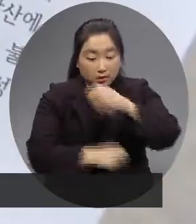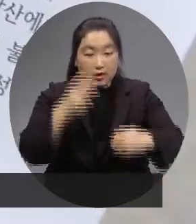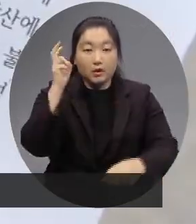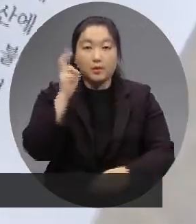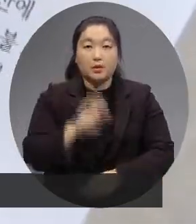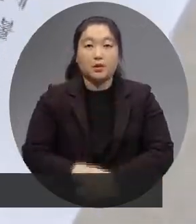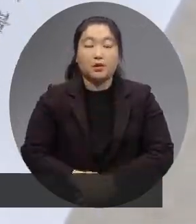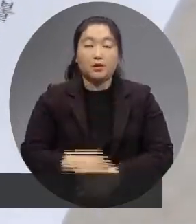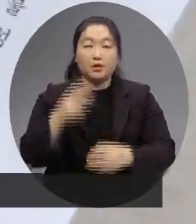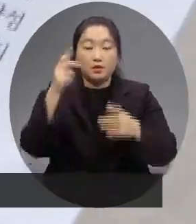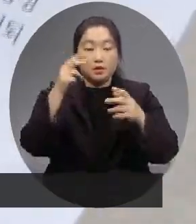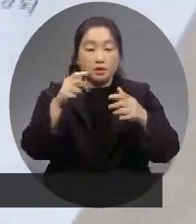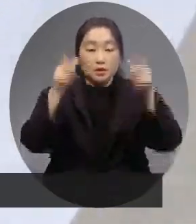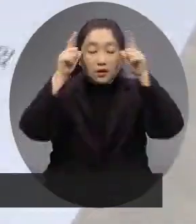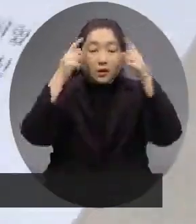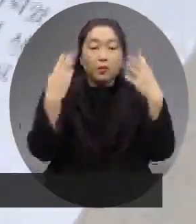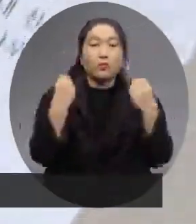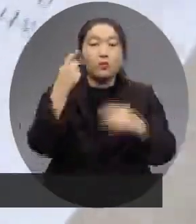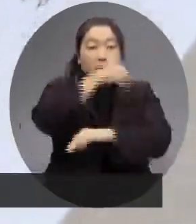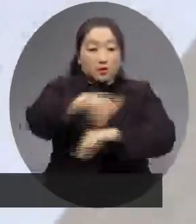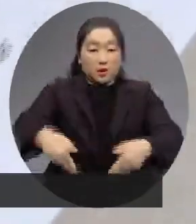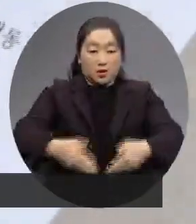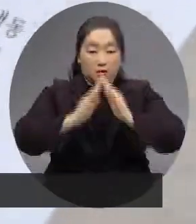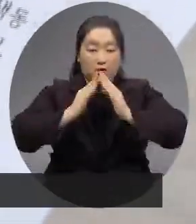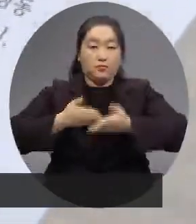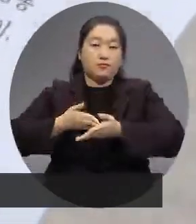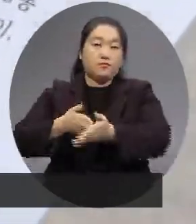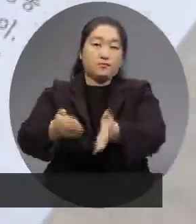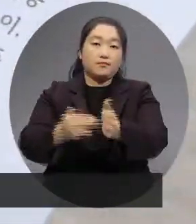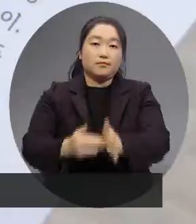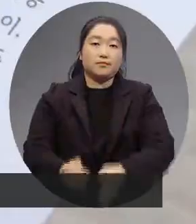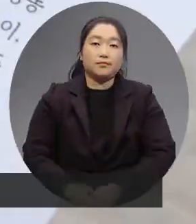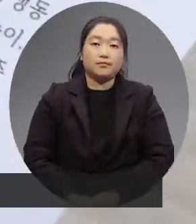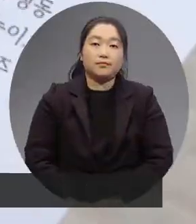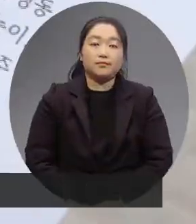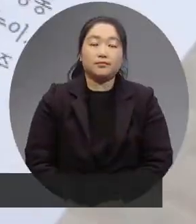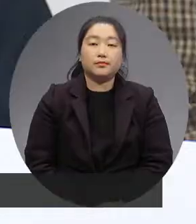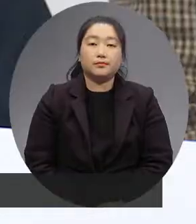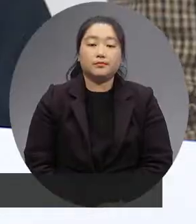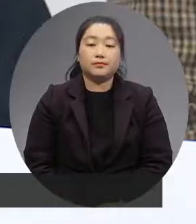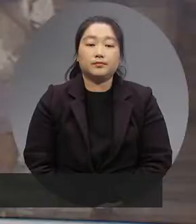거라며 우암산 보전 계획을 수립하라고 촉구했습니다.